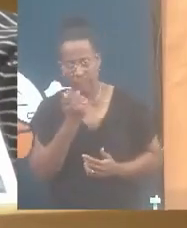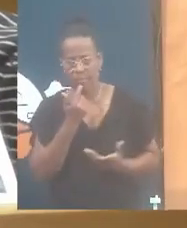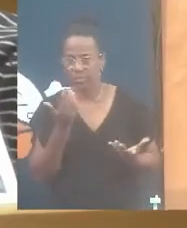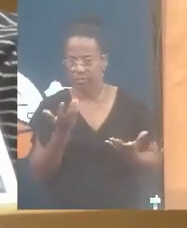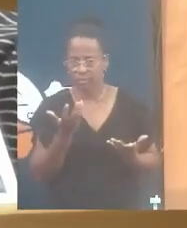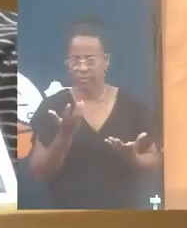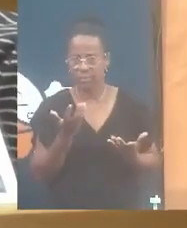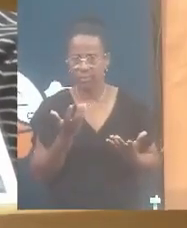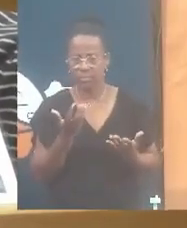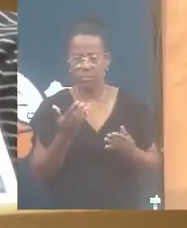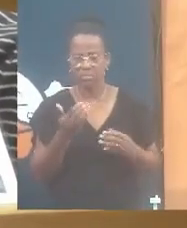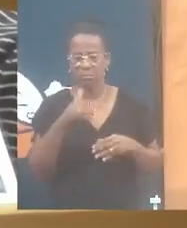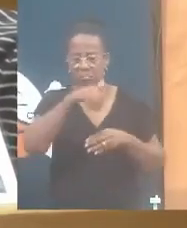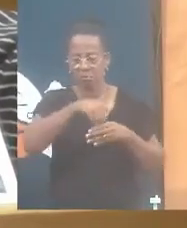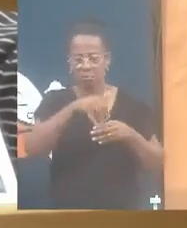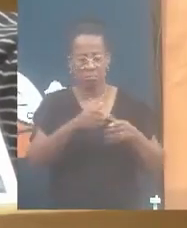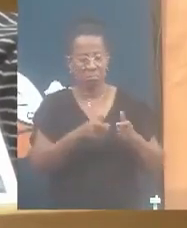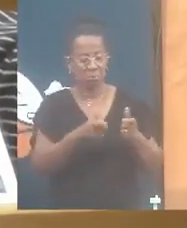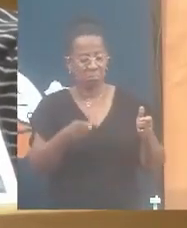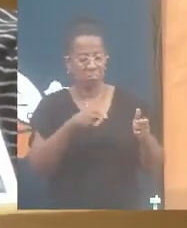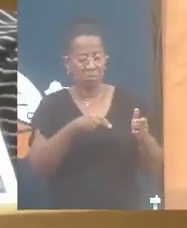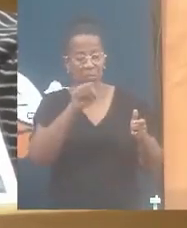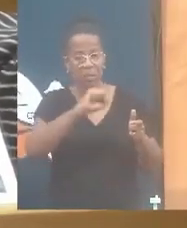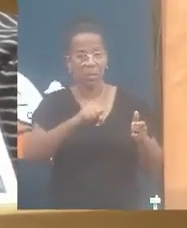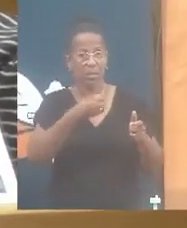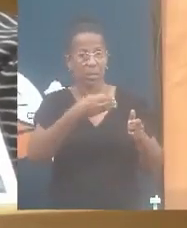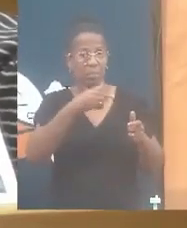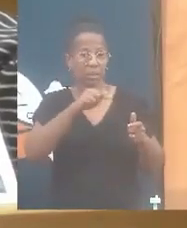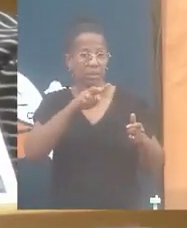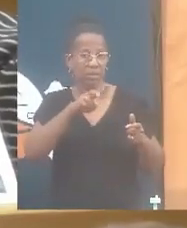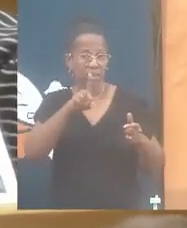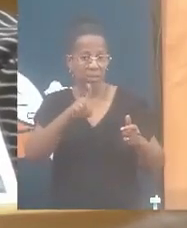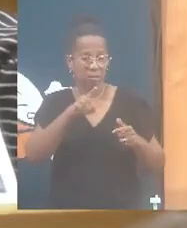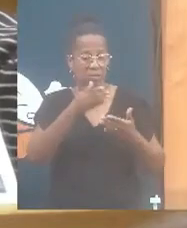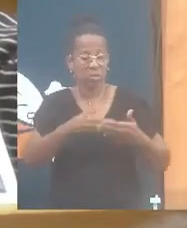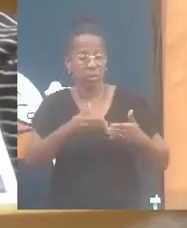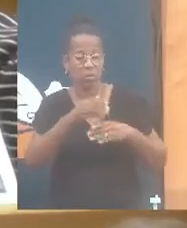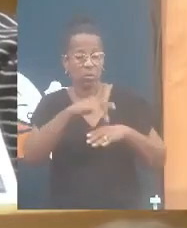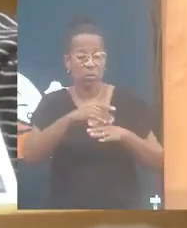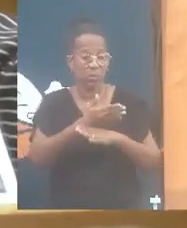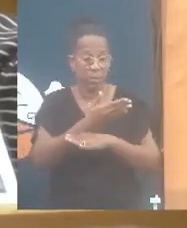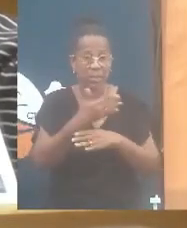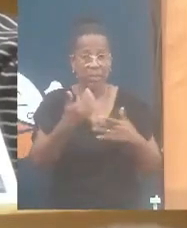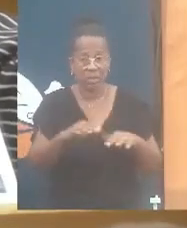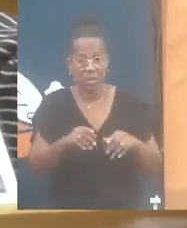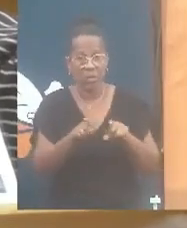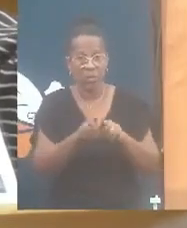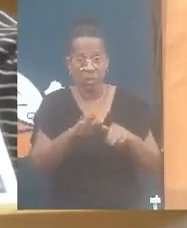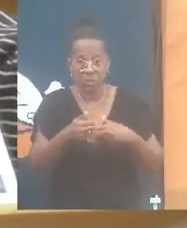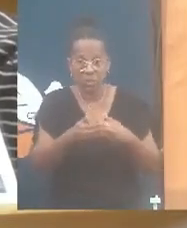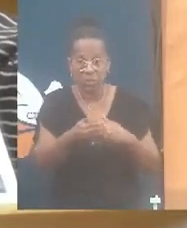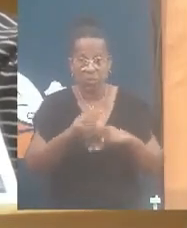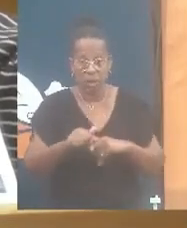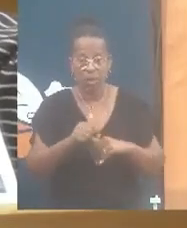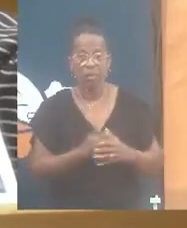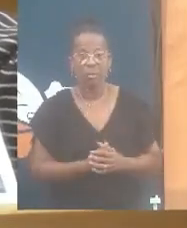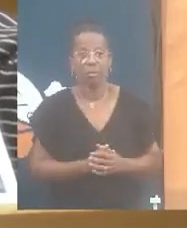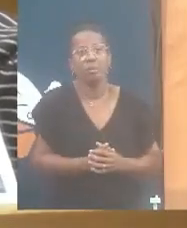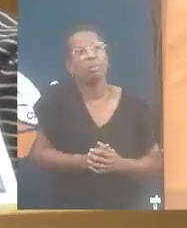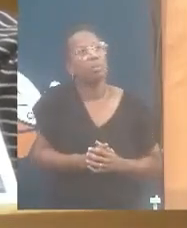qui s'est passé au SMTVD et qui continue à se passer nous déshonore